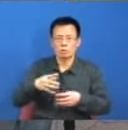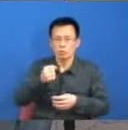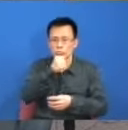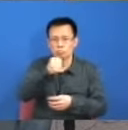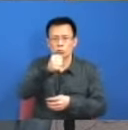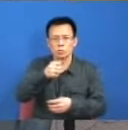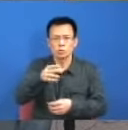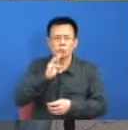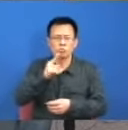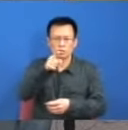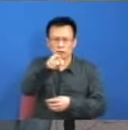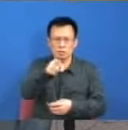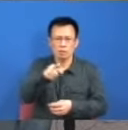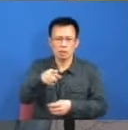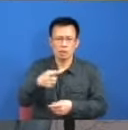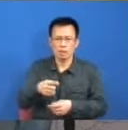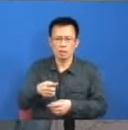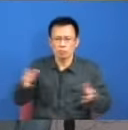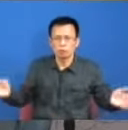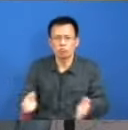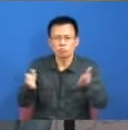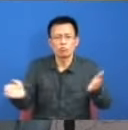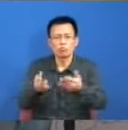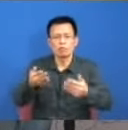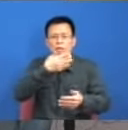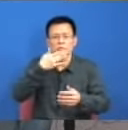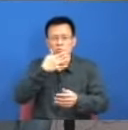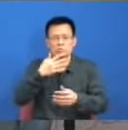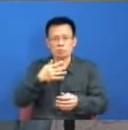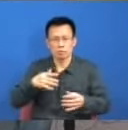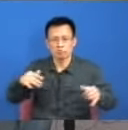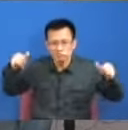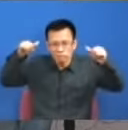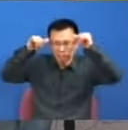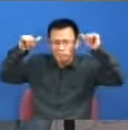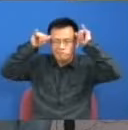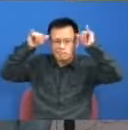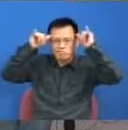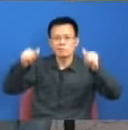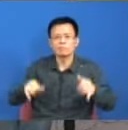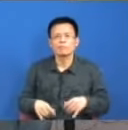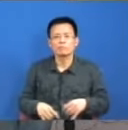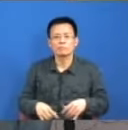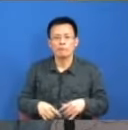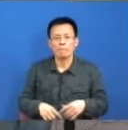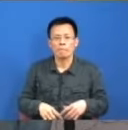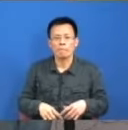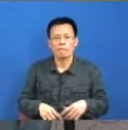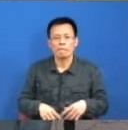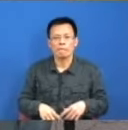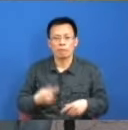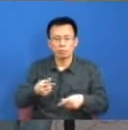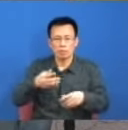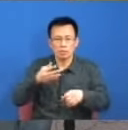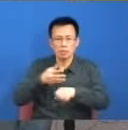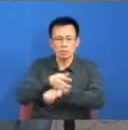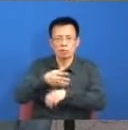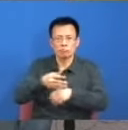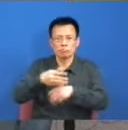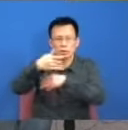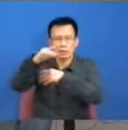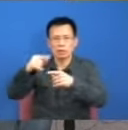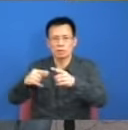似由你哋去鼓吹啲青年人咧，係用嗰啲咁樣嘅激烈或者用啲係唔係我哋可以大會社會大部分人可以接受